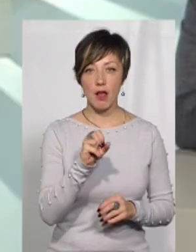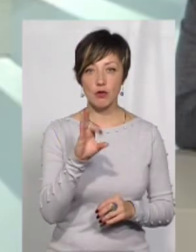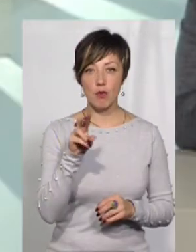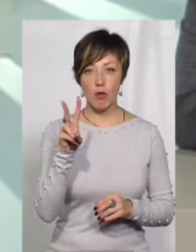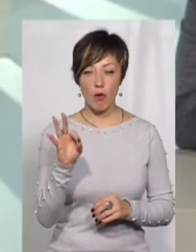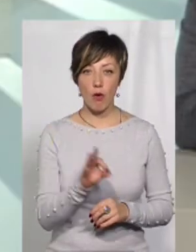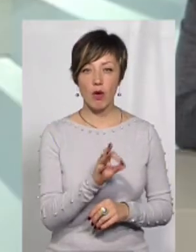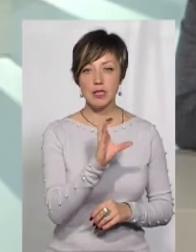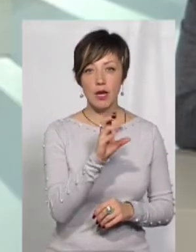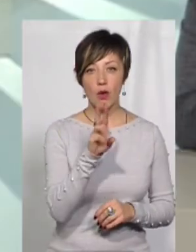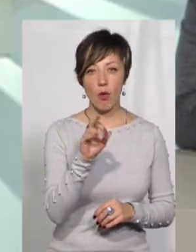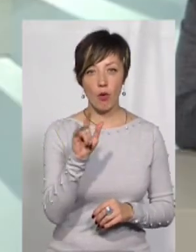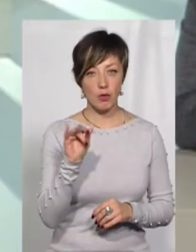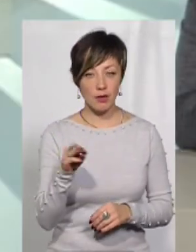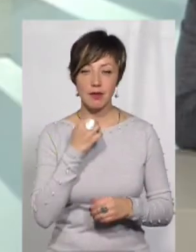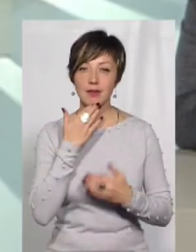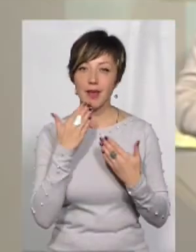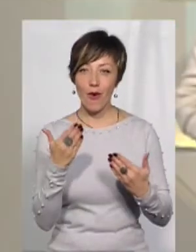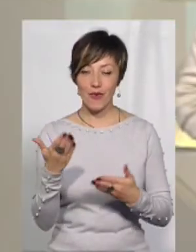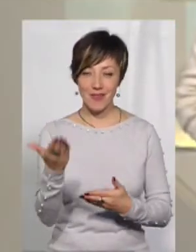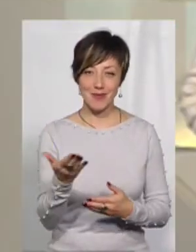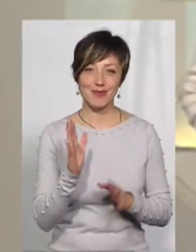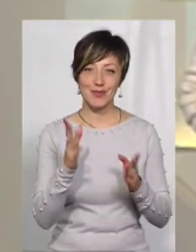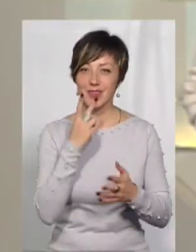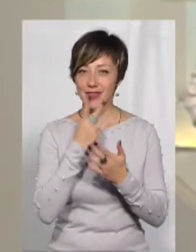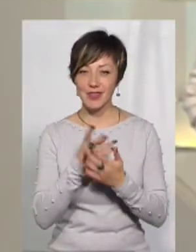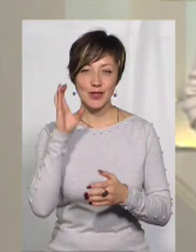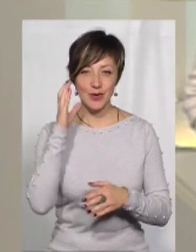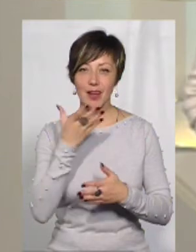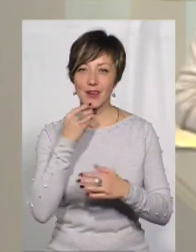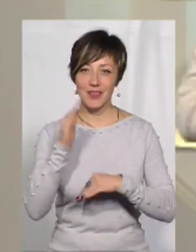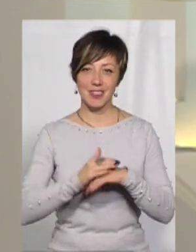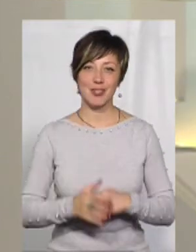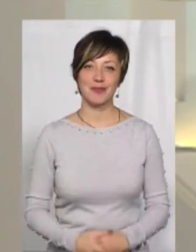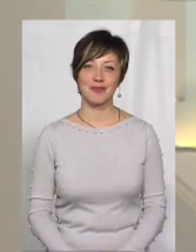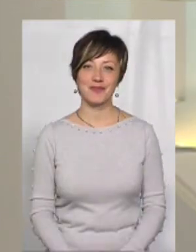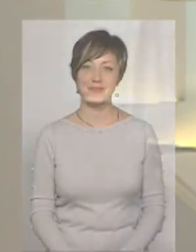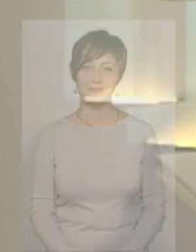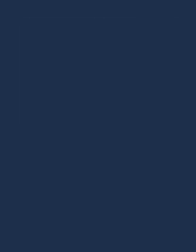Собко та Сергієм Коготом. Дякую вам ще раз. Дякую всім, хто дивився і буде слухати. Гарного вечора.